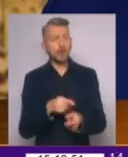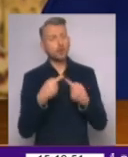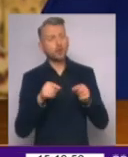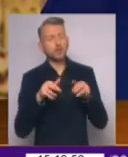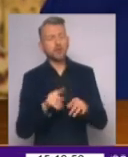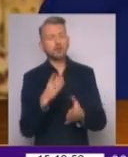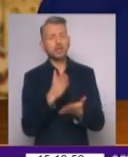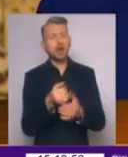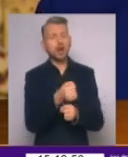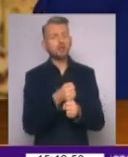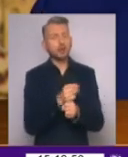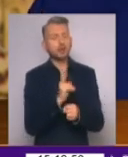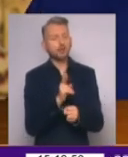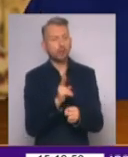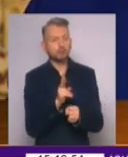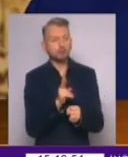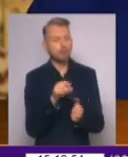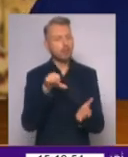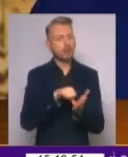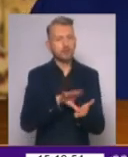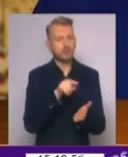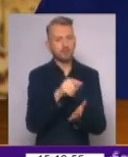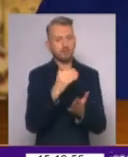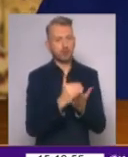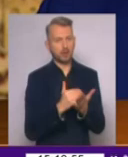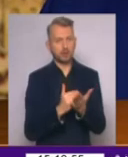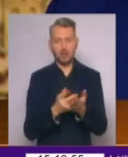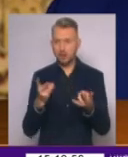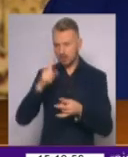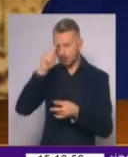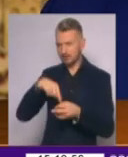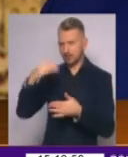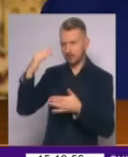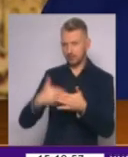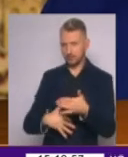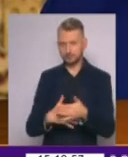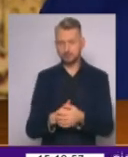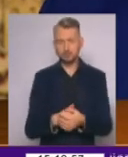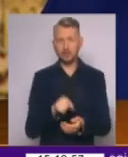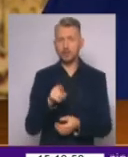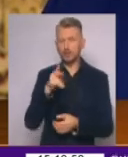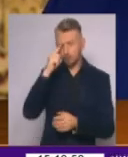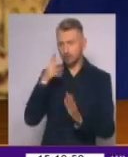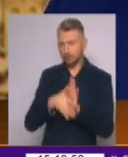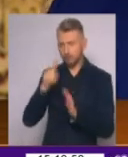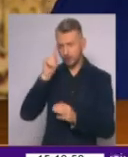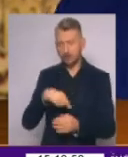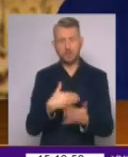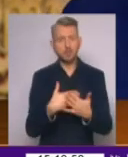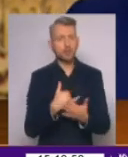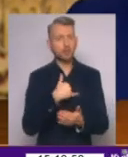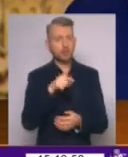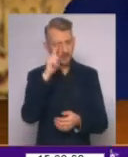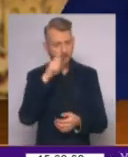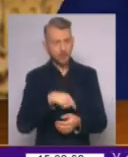є аптеки, які не приймають участі в програмі «Доступні ліки». Тобто потрібно знати, ну я думаю, що ті, хто розуміє, ті знають, до яких аптеки. У нас, ви знаєте, що у